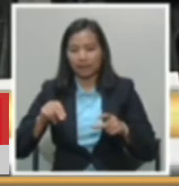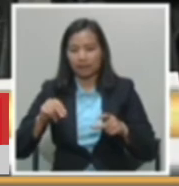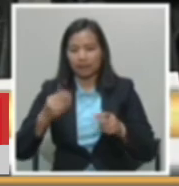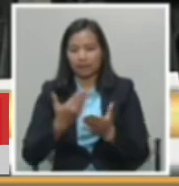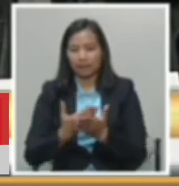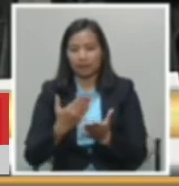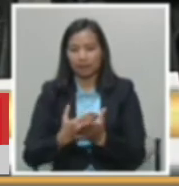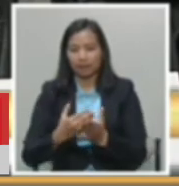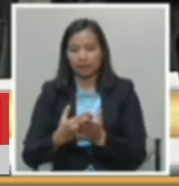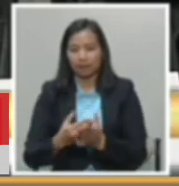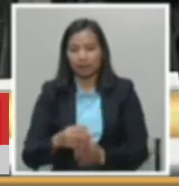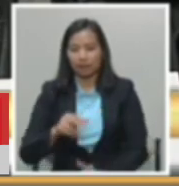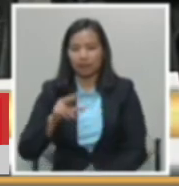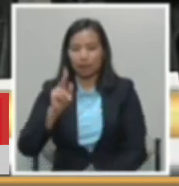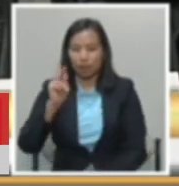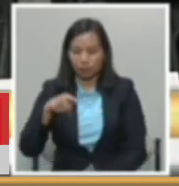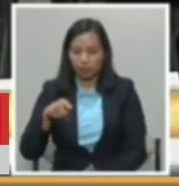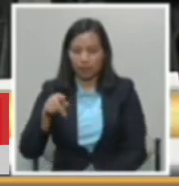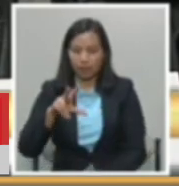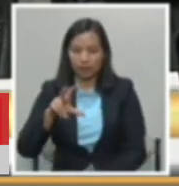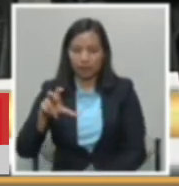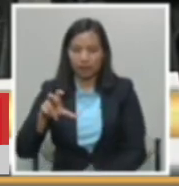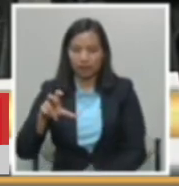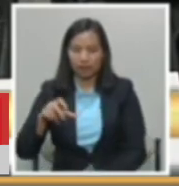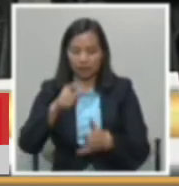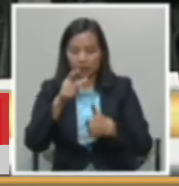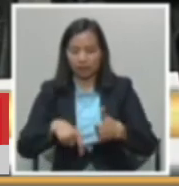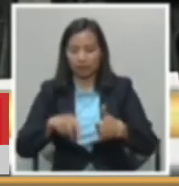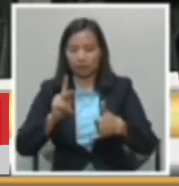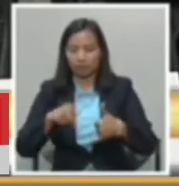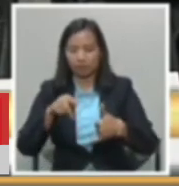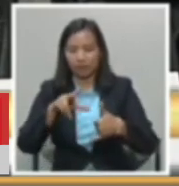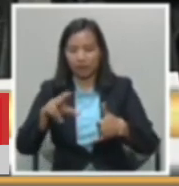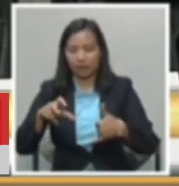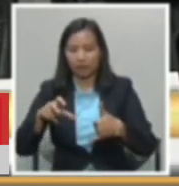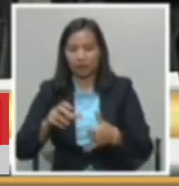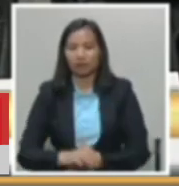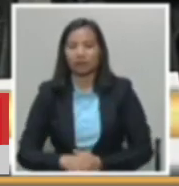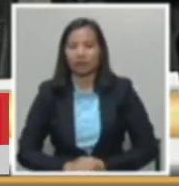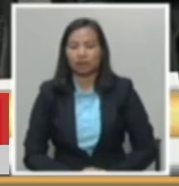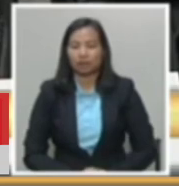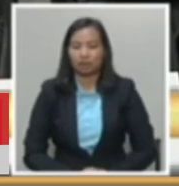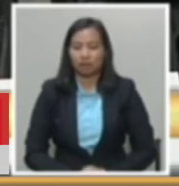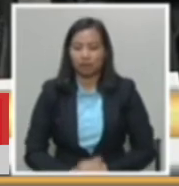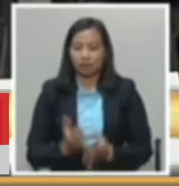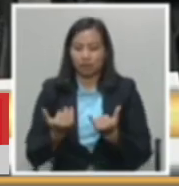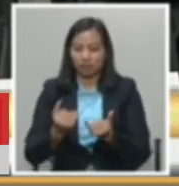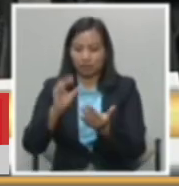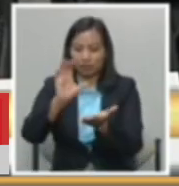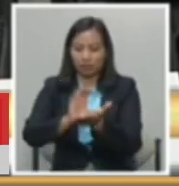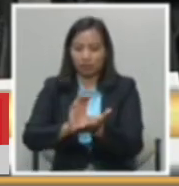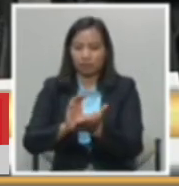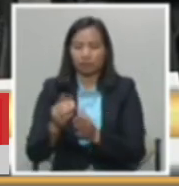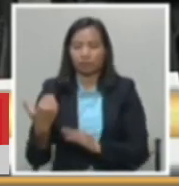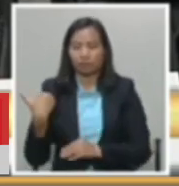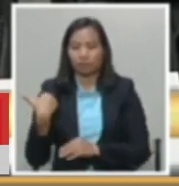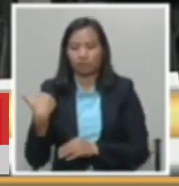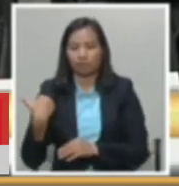มาณ 1,300 บาทต่อหัวต่อคนขณะนี้กองทุนนี้มี